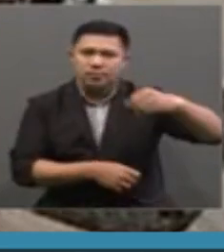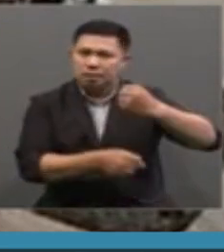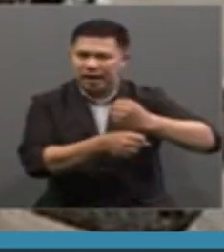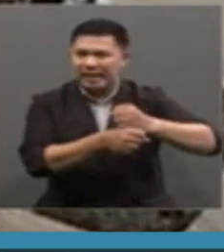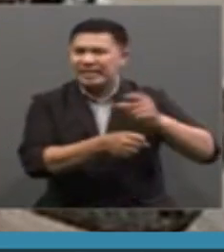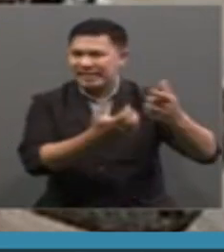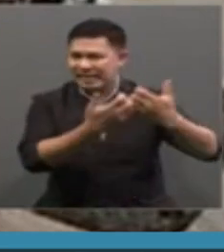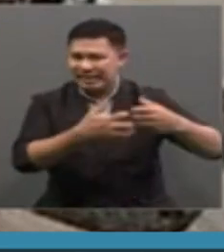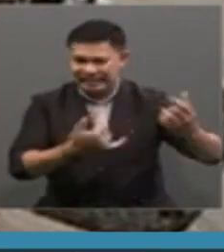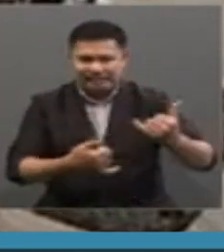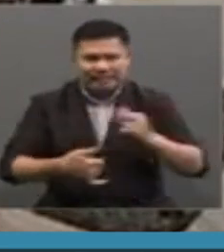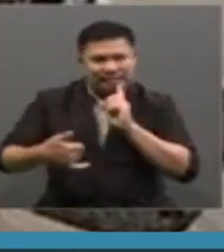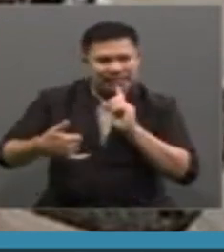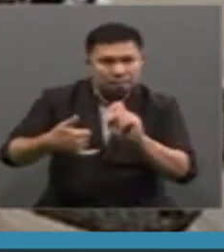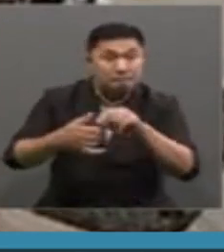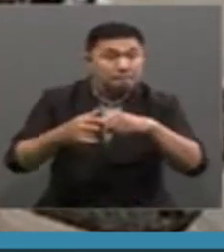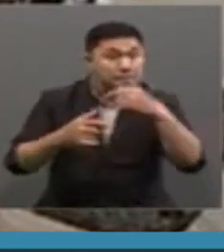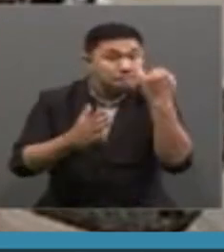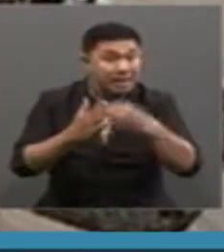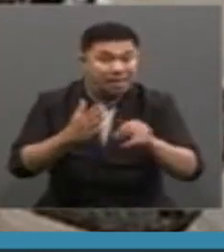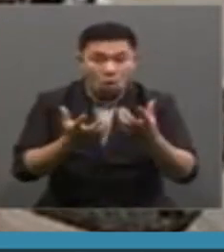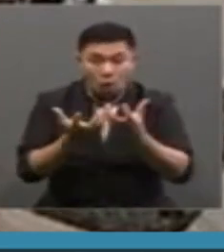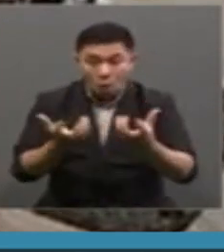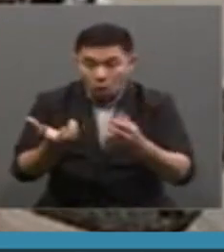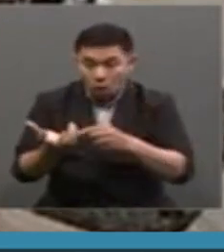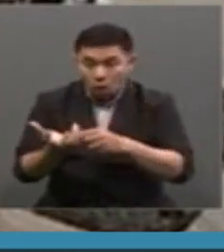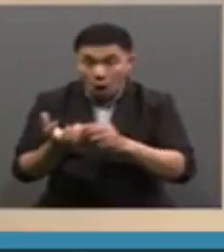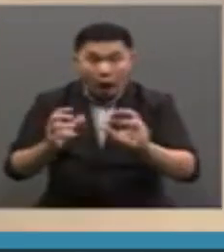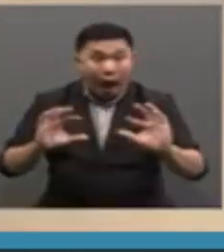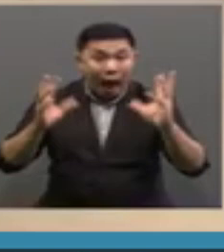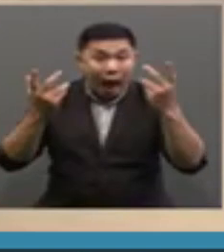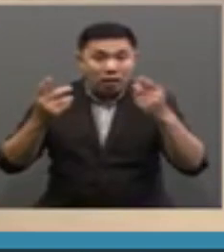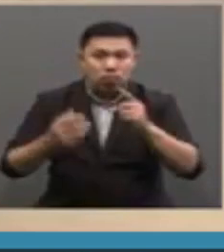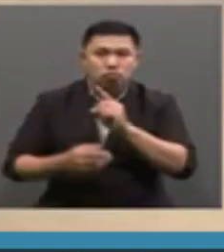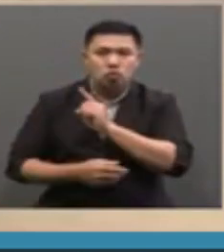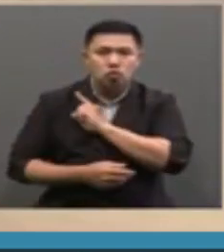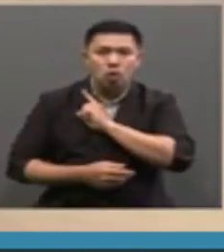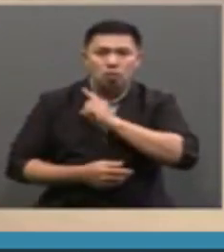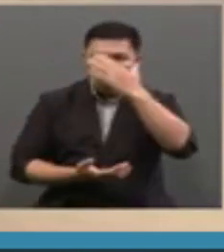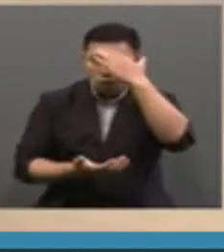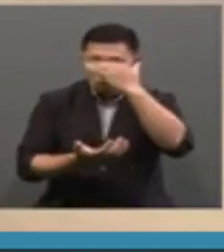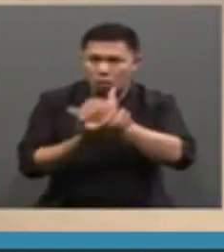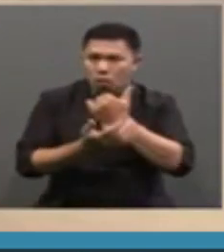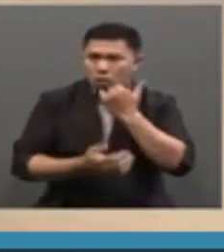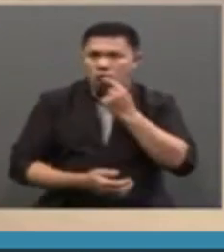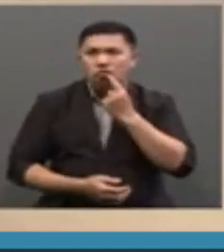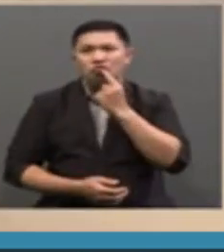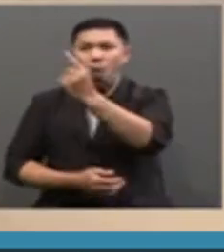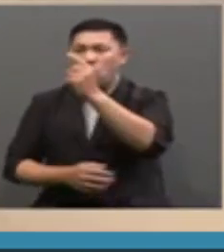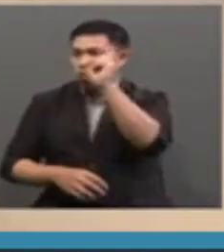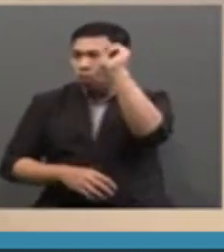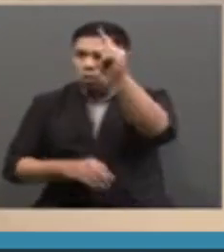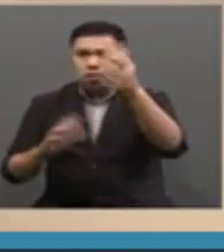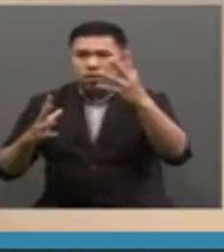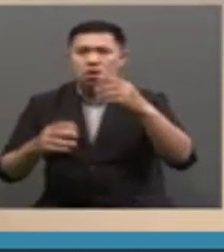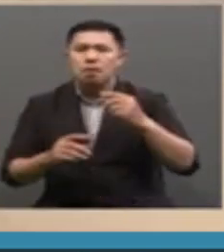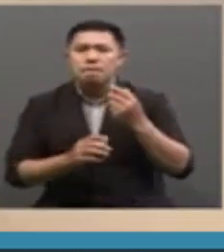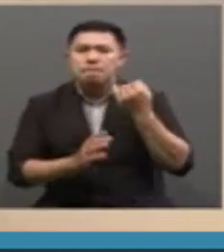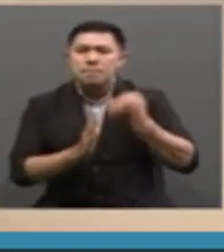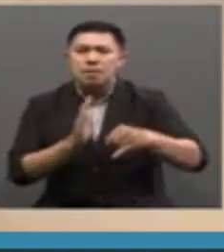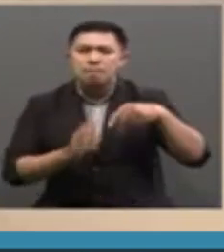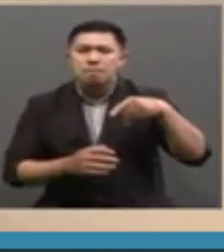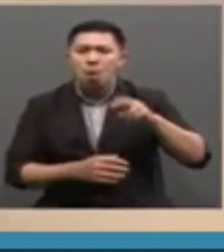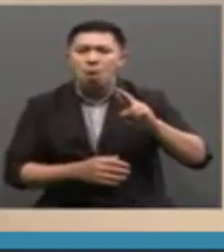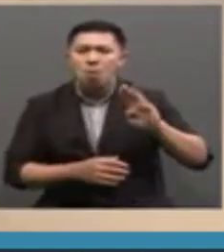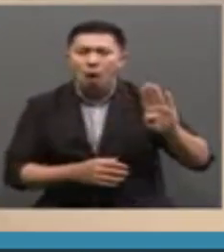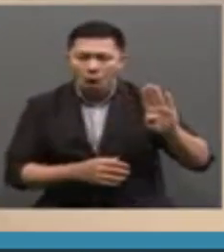ดินและอากาศซึ่งกรมควบคุมมลพิษรายงานสรุปผลการตรวจวัดระดับรังสีในอากาศบริเวณพื้นที่6จุดรอบโรง